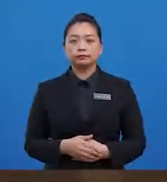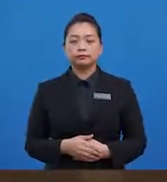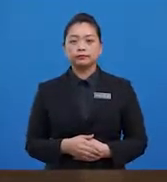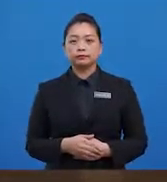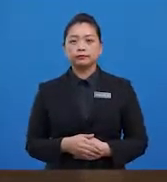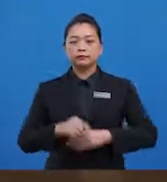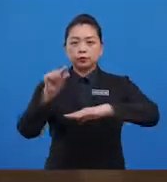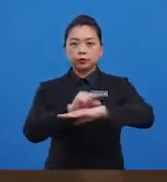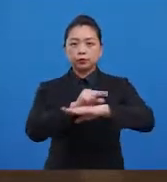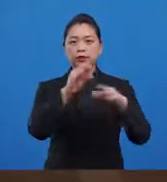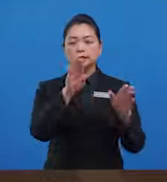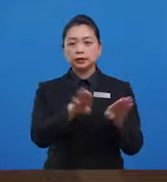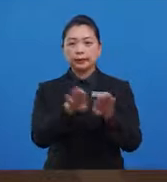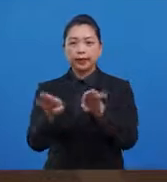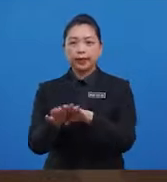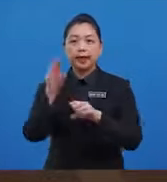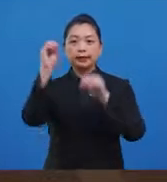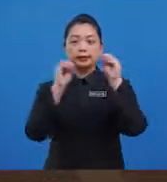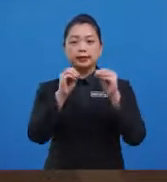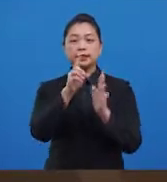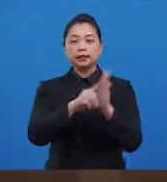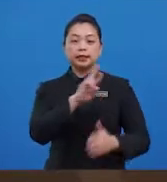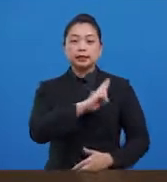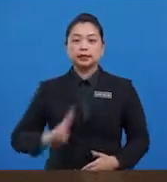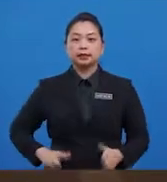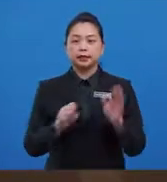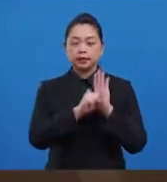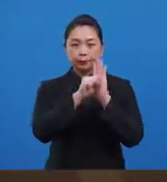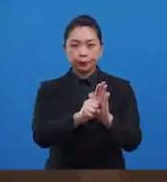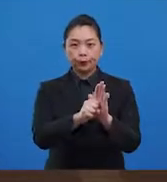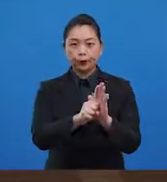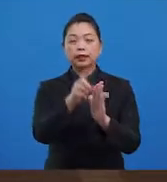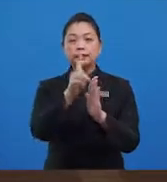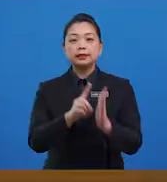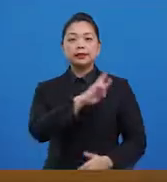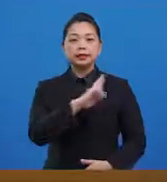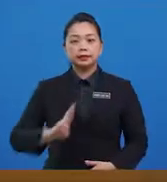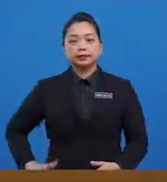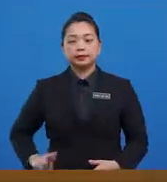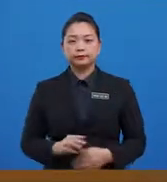Peranannya sebagai perhiasan diraja dan simbol kebesaran diraja.